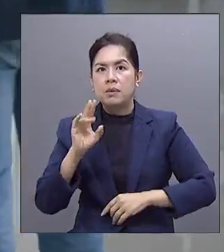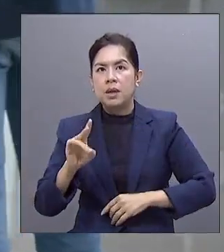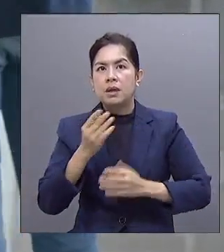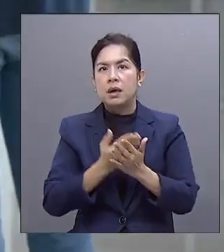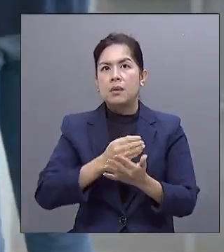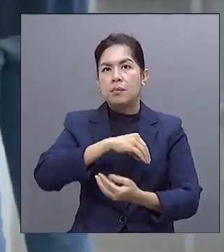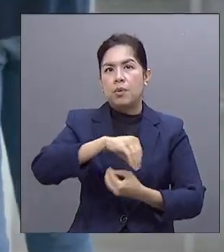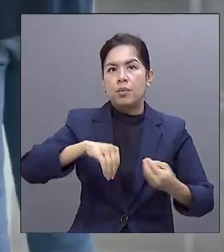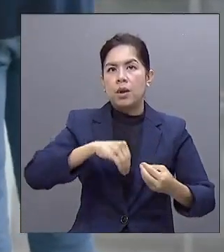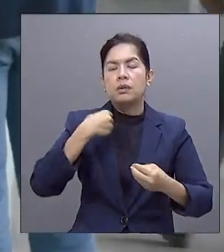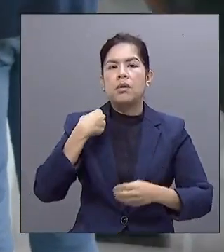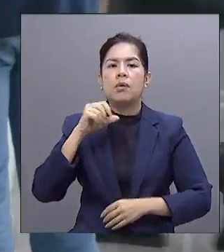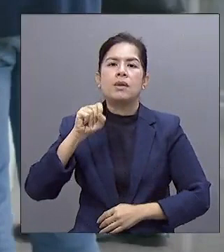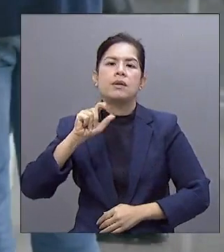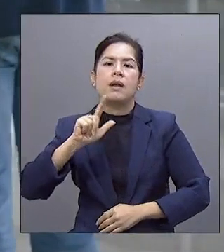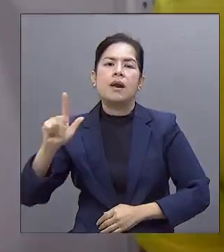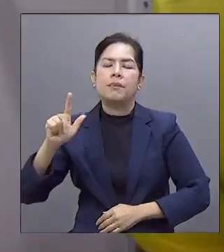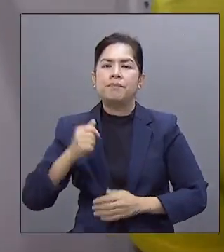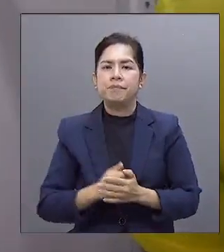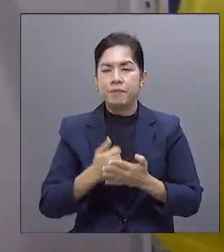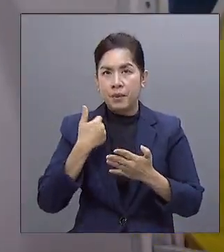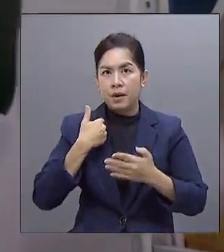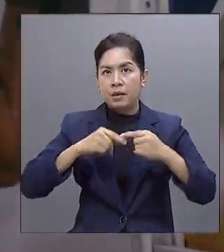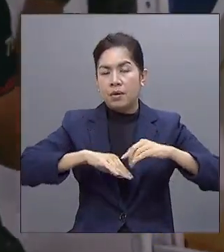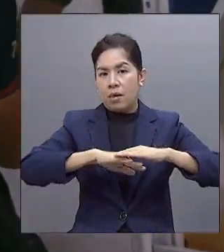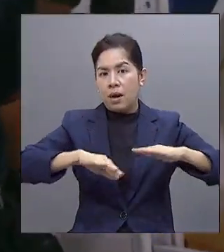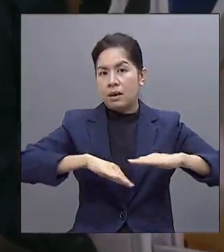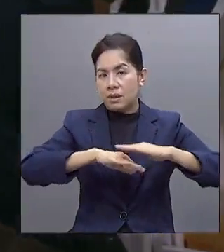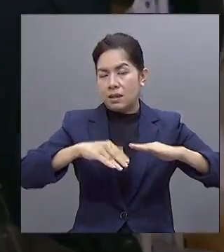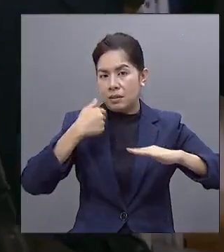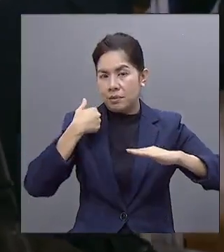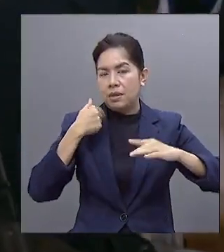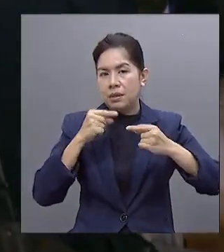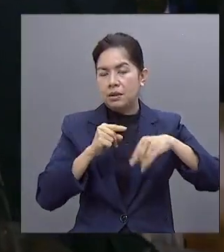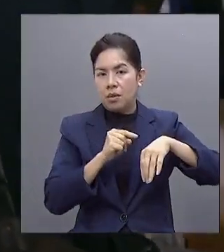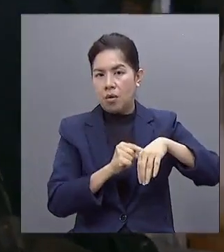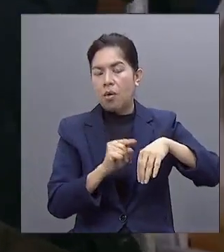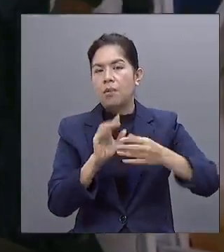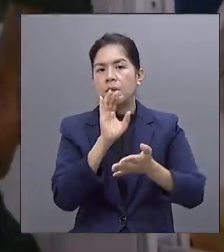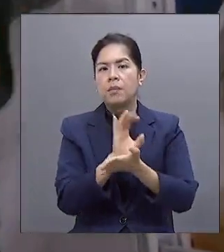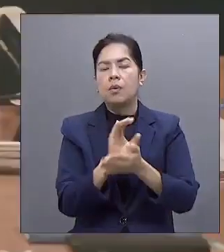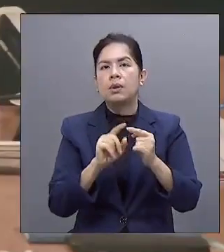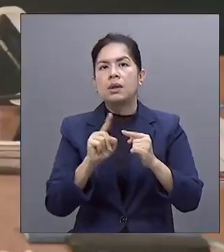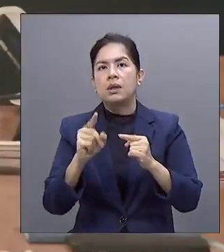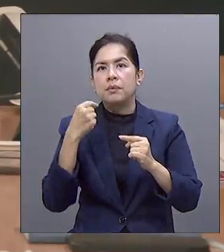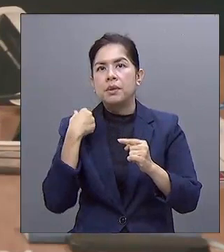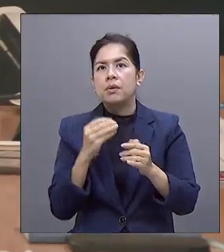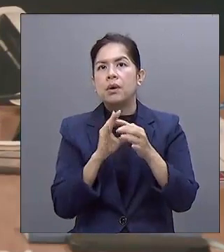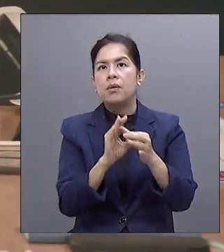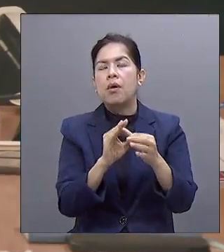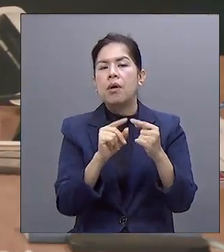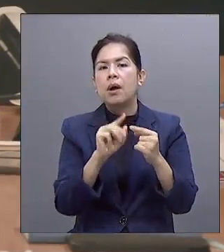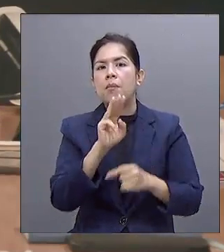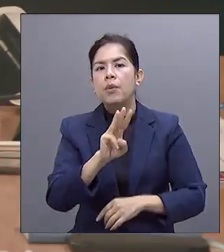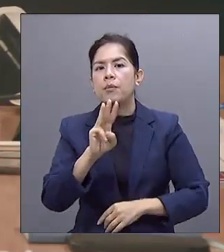ค่ะนอกจากนี้ยังมีหลักฐานที่กองบัญชาการตำรวจภูธรภาคหนึ่งเข้าไปมีส่วนเกี่ยวข้องกับเว็บพนันออนไล